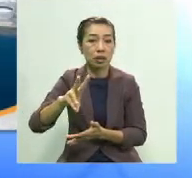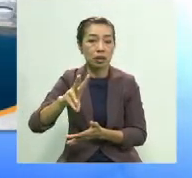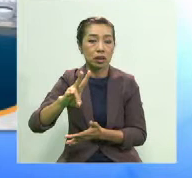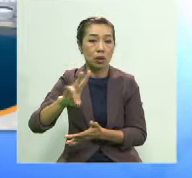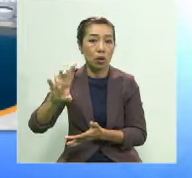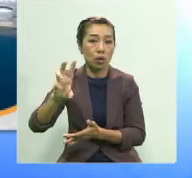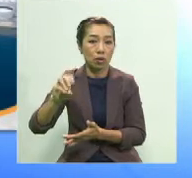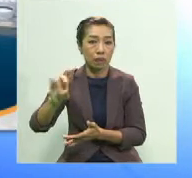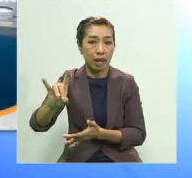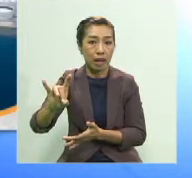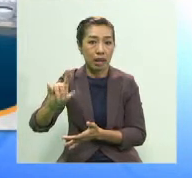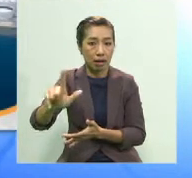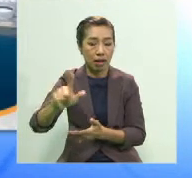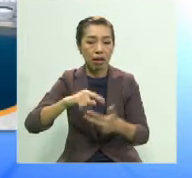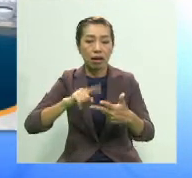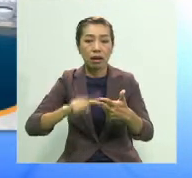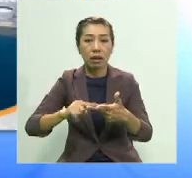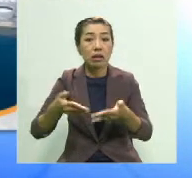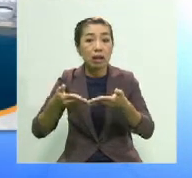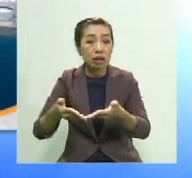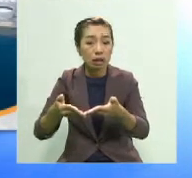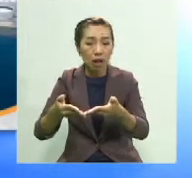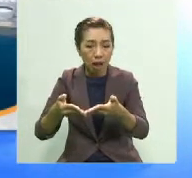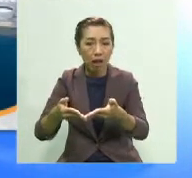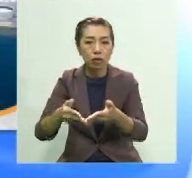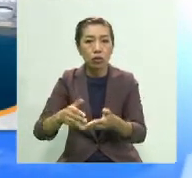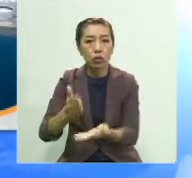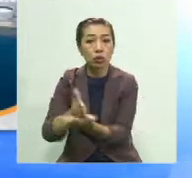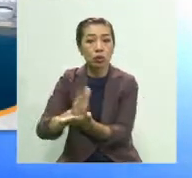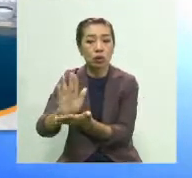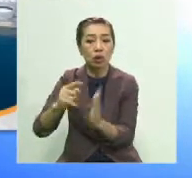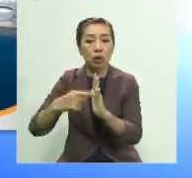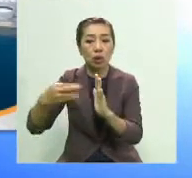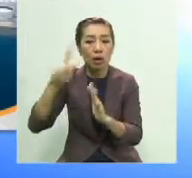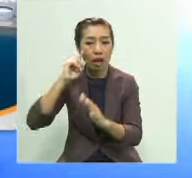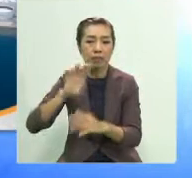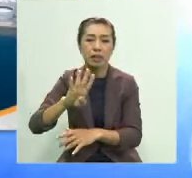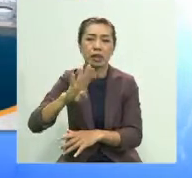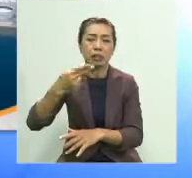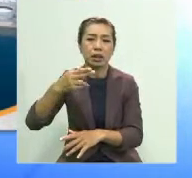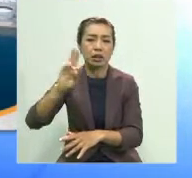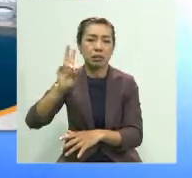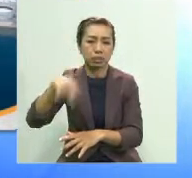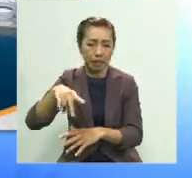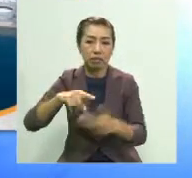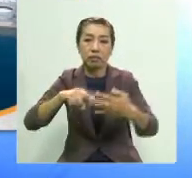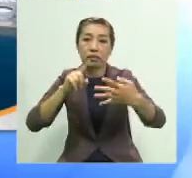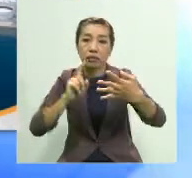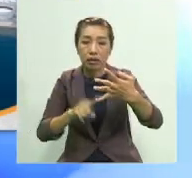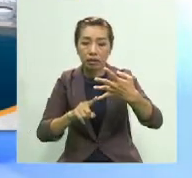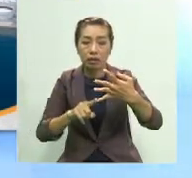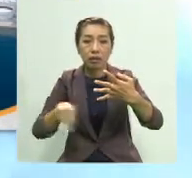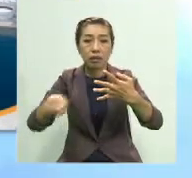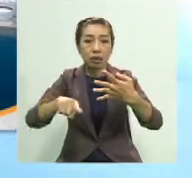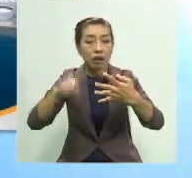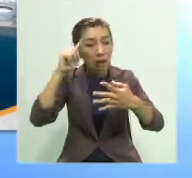17,768 ล้านบาทโครงการพัฒนาท่าเรือแหลมฉบังระยะที่3งบประมาณ 47,060 ล้านบาทและโครงการพัฒนาท่าเรืออุต